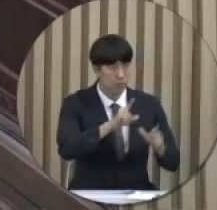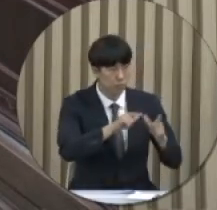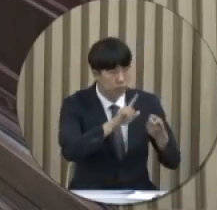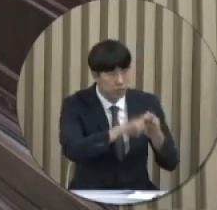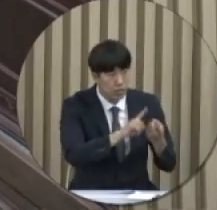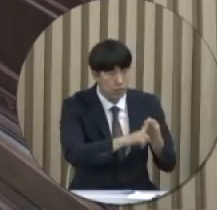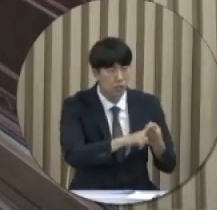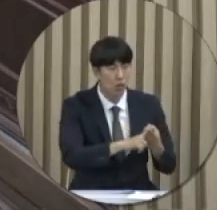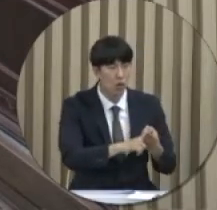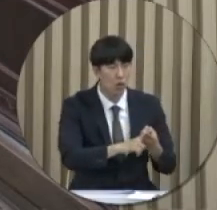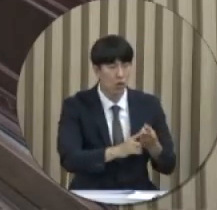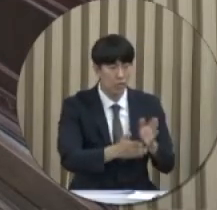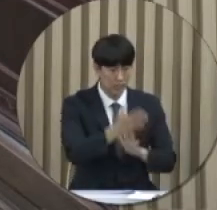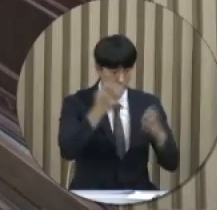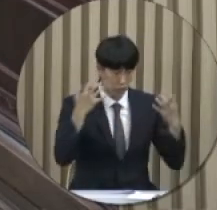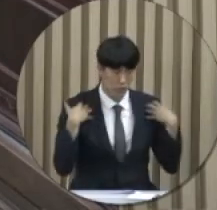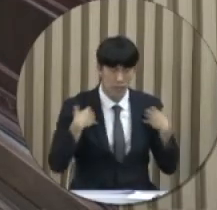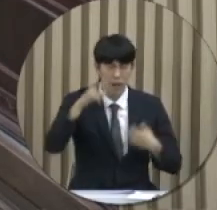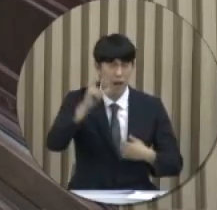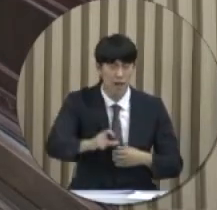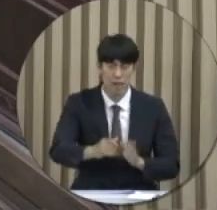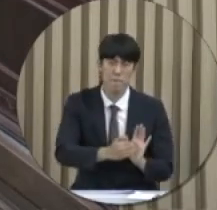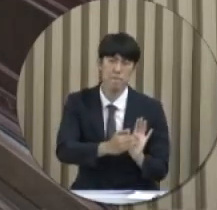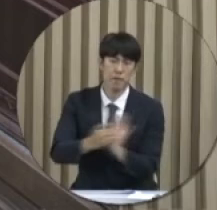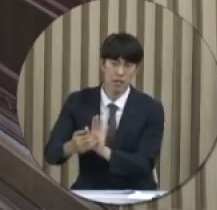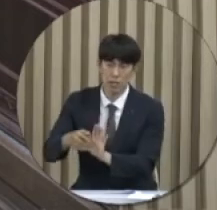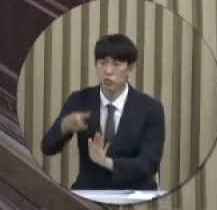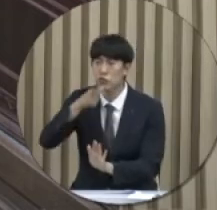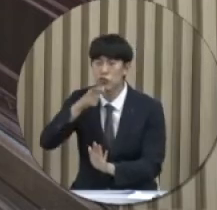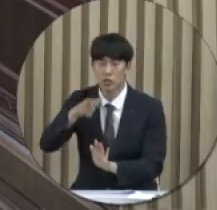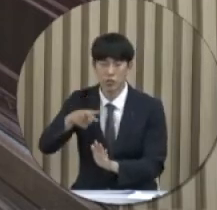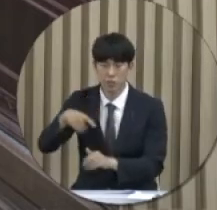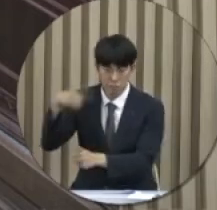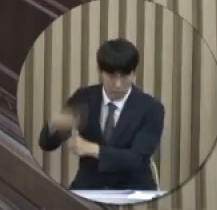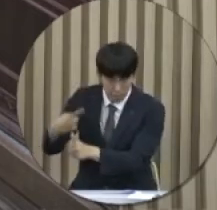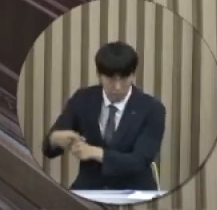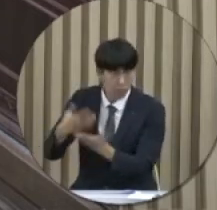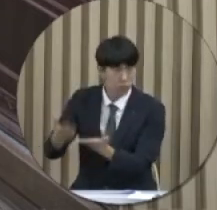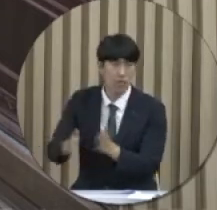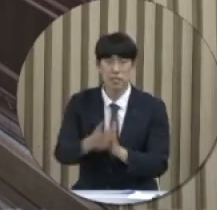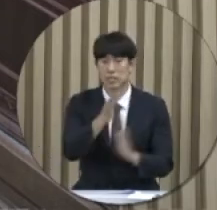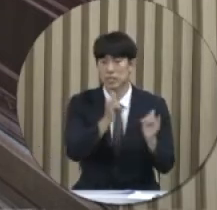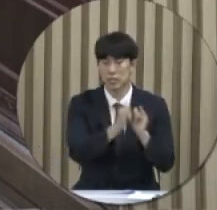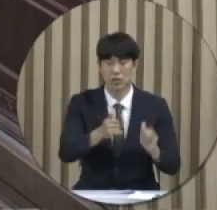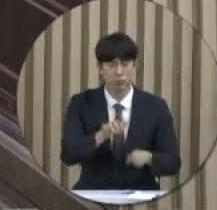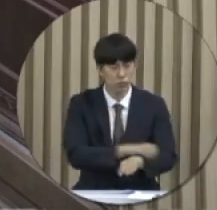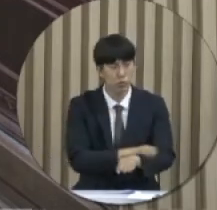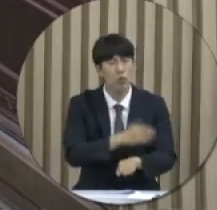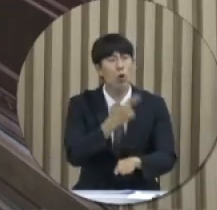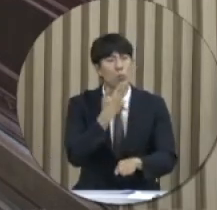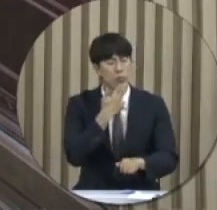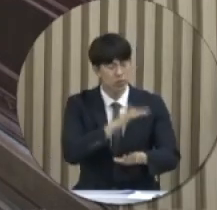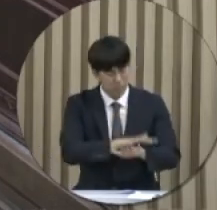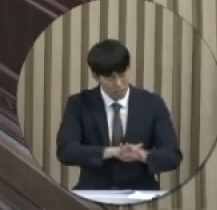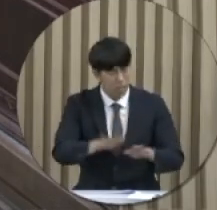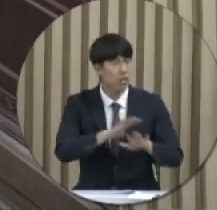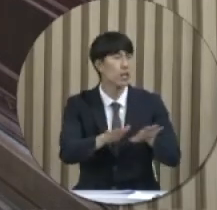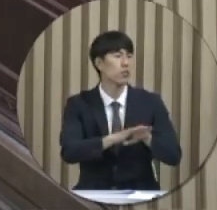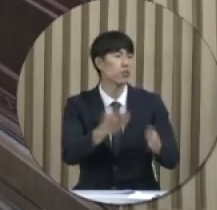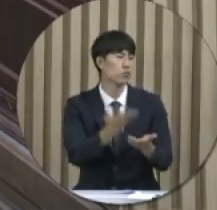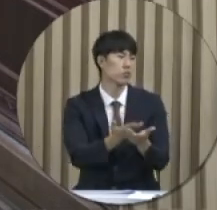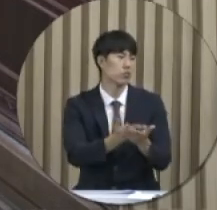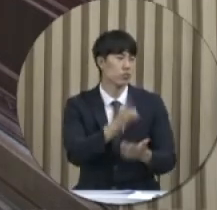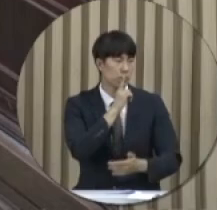시에서 좀 강하게 수원에 좀 질책을 해주셔서 이런 것들이 시민들의 불편이 없도록 해주셨으면 좋겠다는